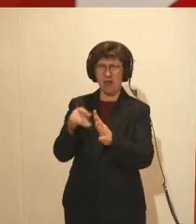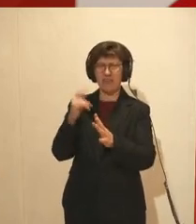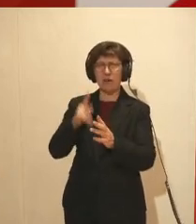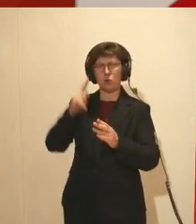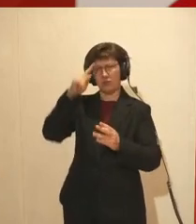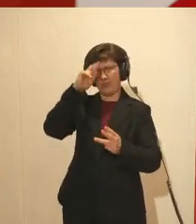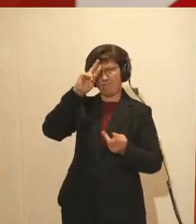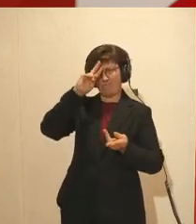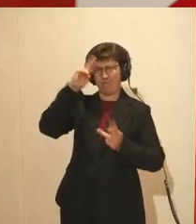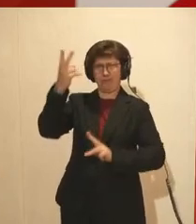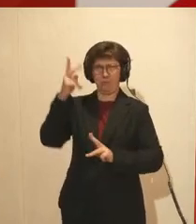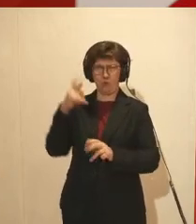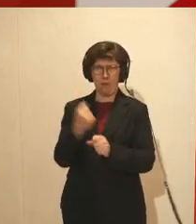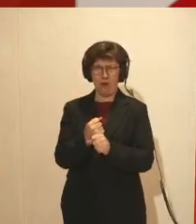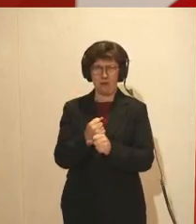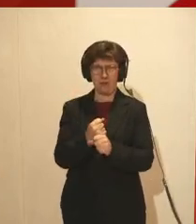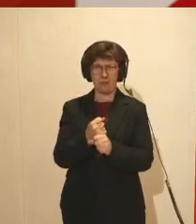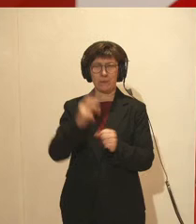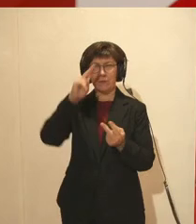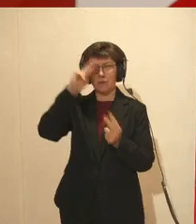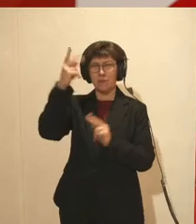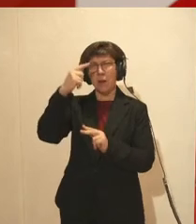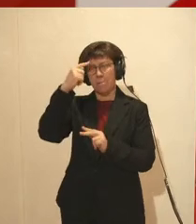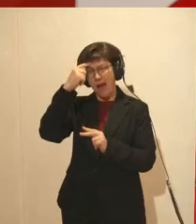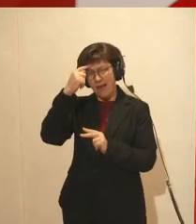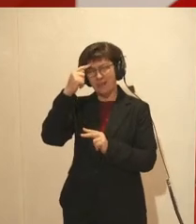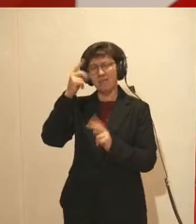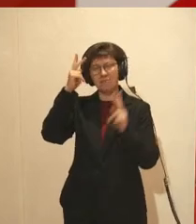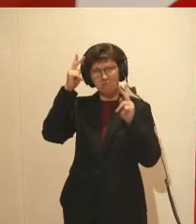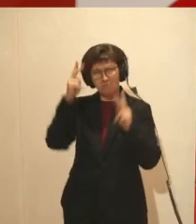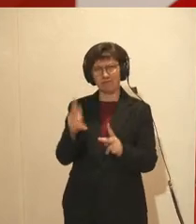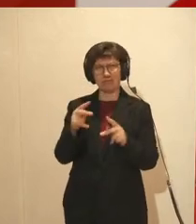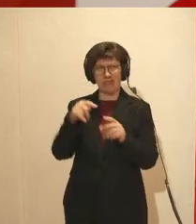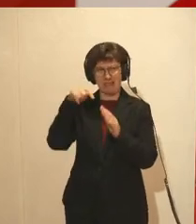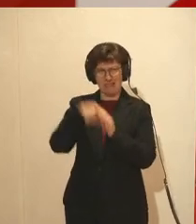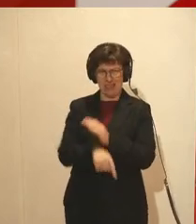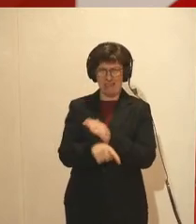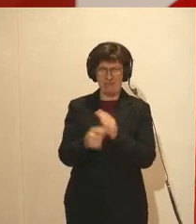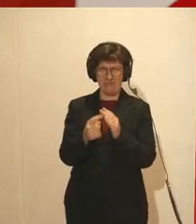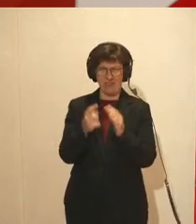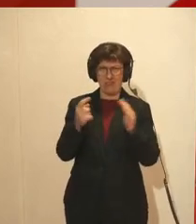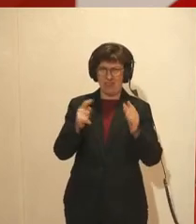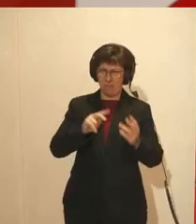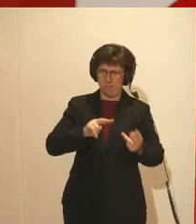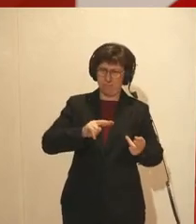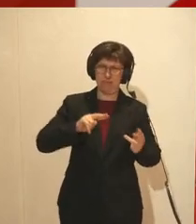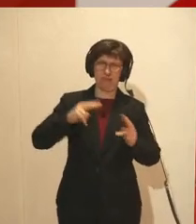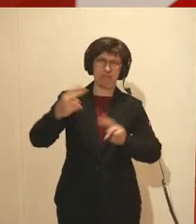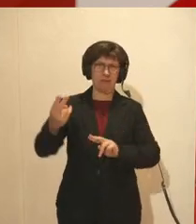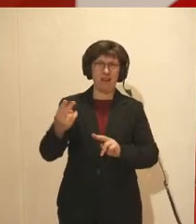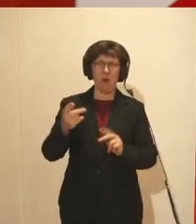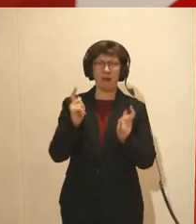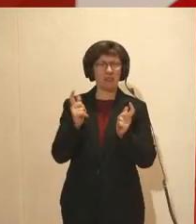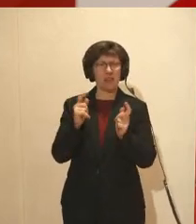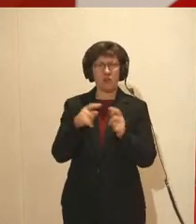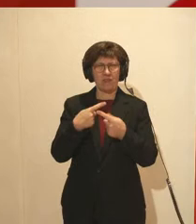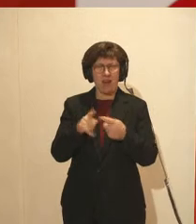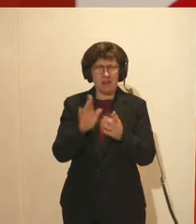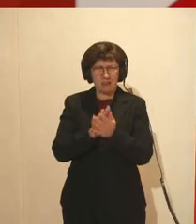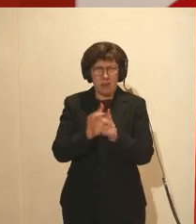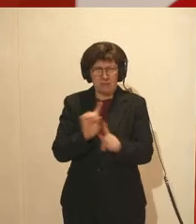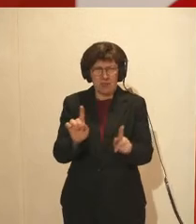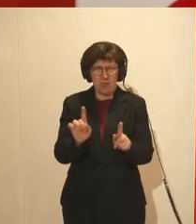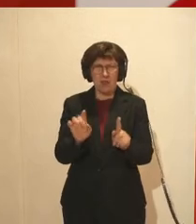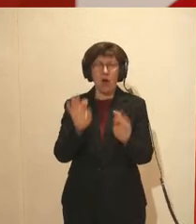hin kriegen und zwar eine die tief gemeint ist von allen weil das sonst in unserer gesellschaft nicht funktioniert und wir auch bestimmte